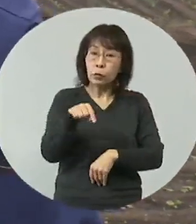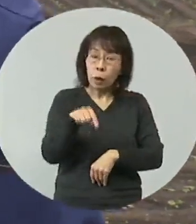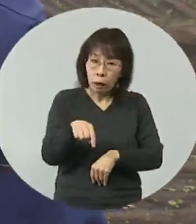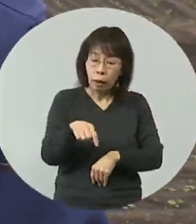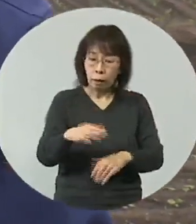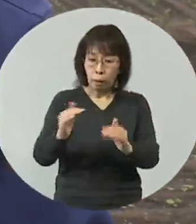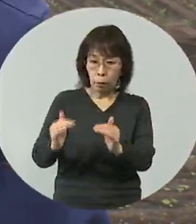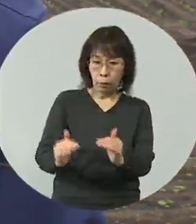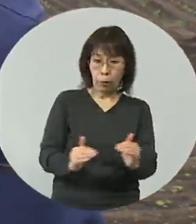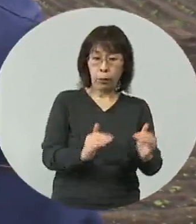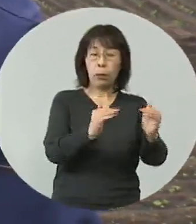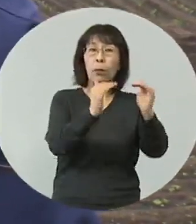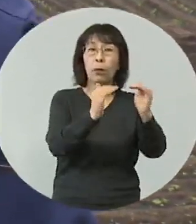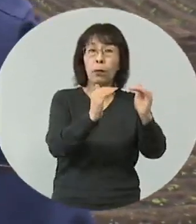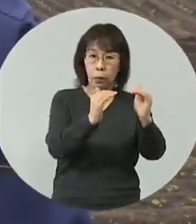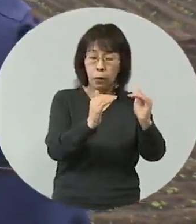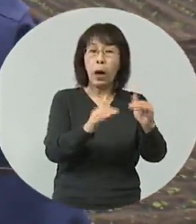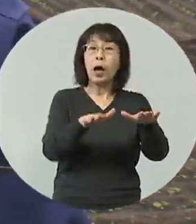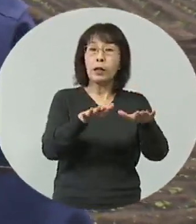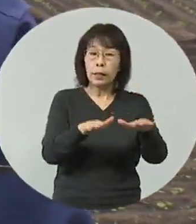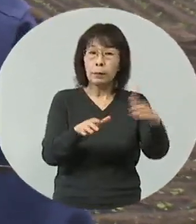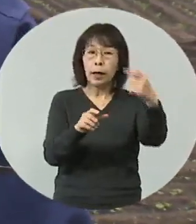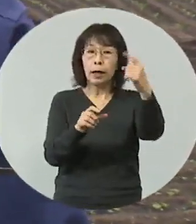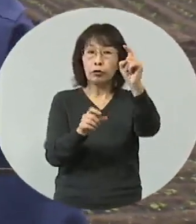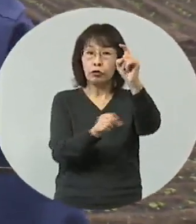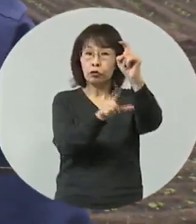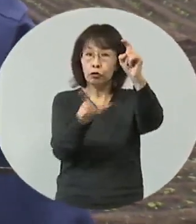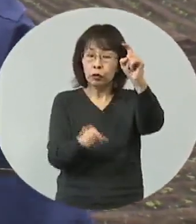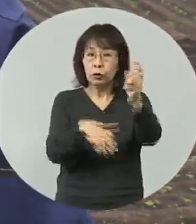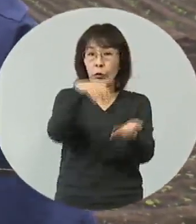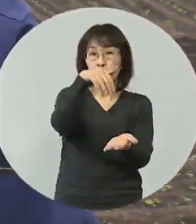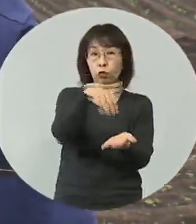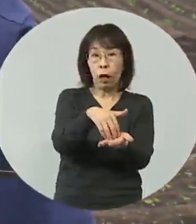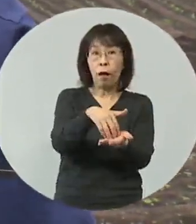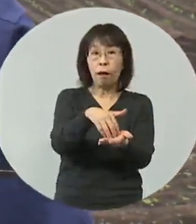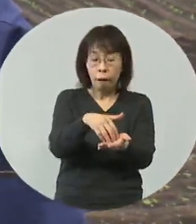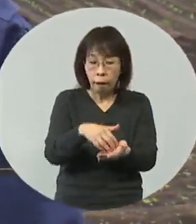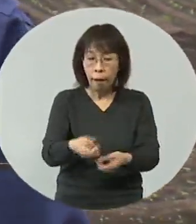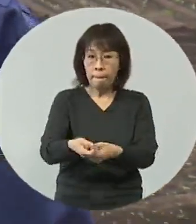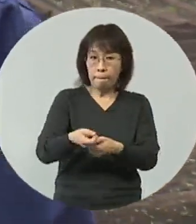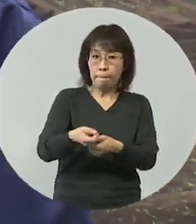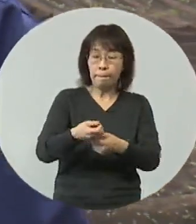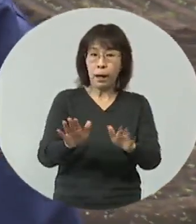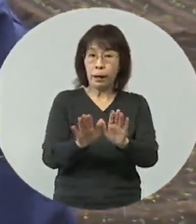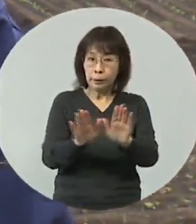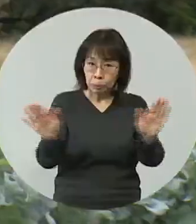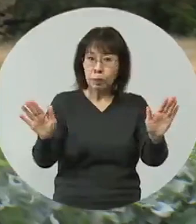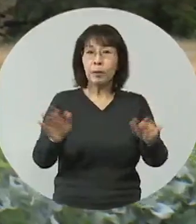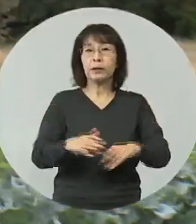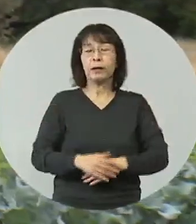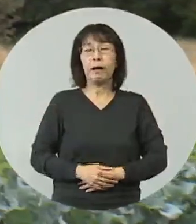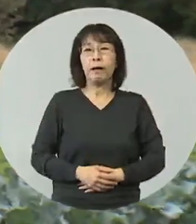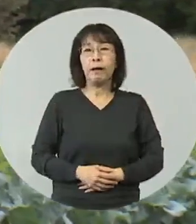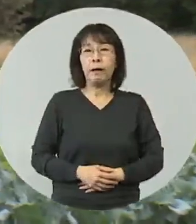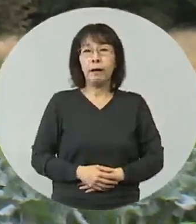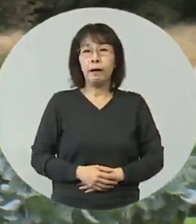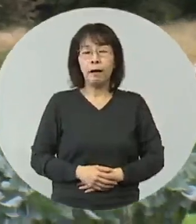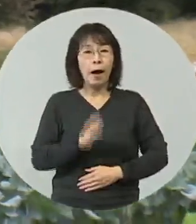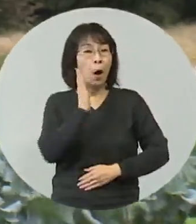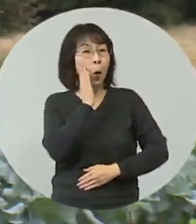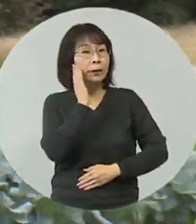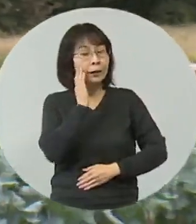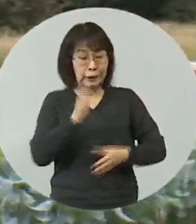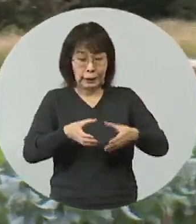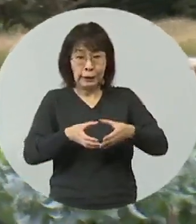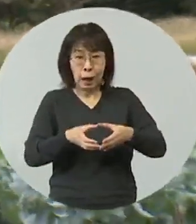もう今10月末で収穫始まるぐらいです。 美味しい株は